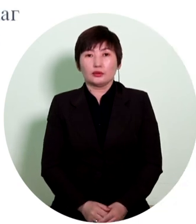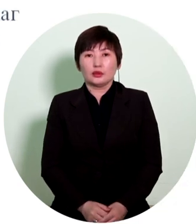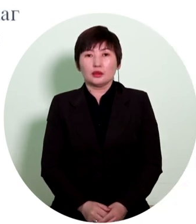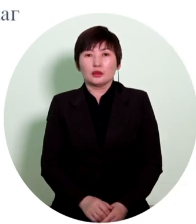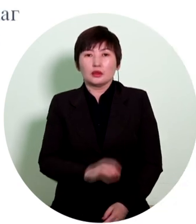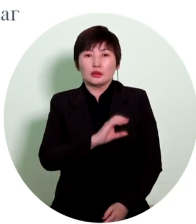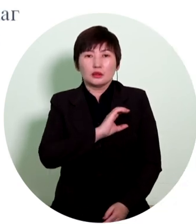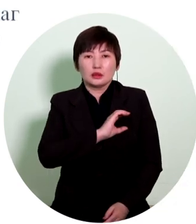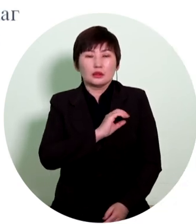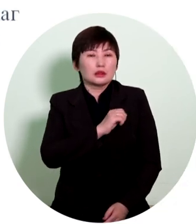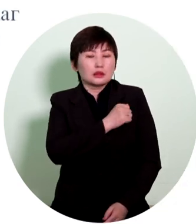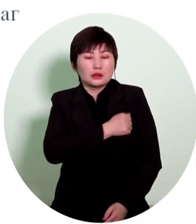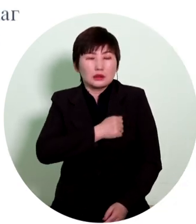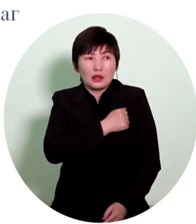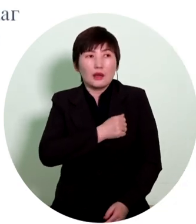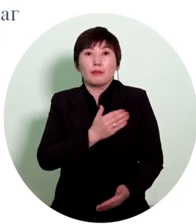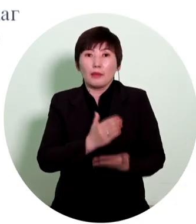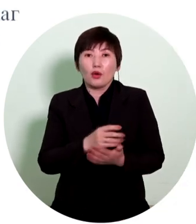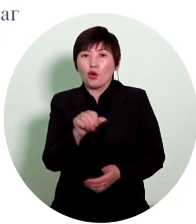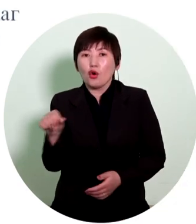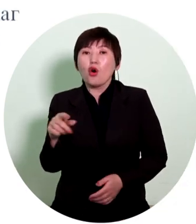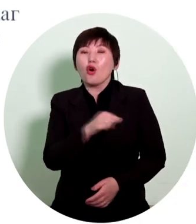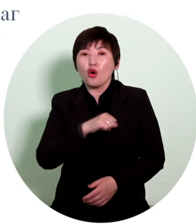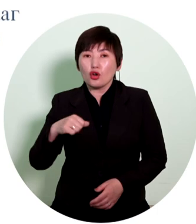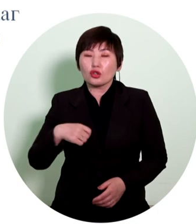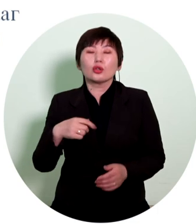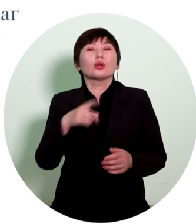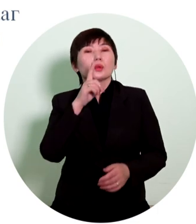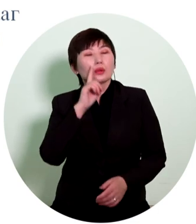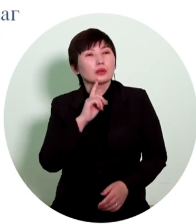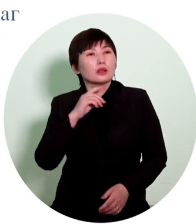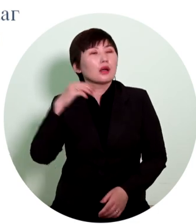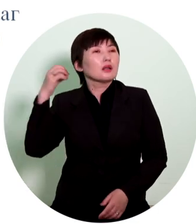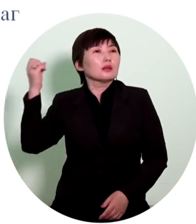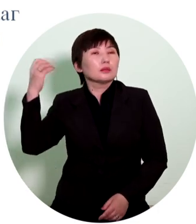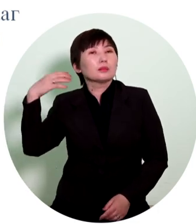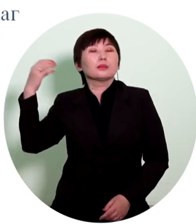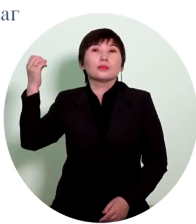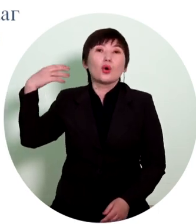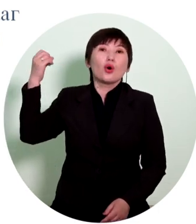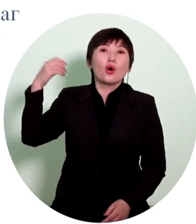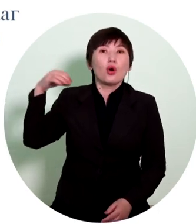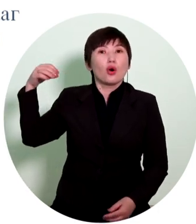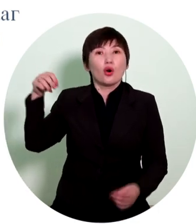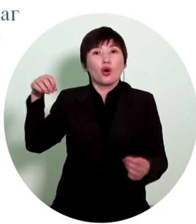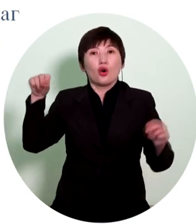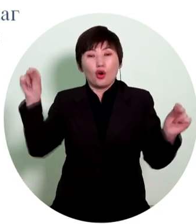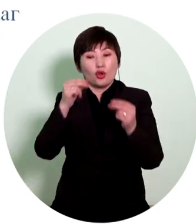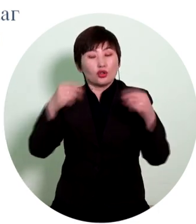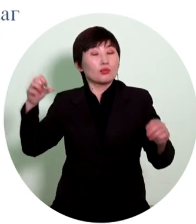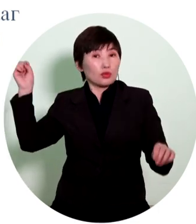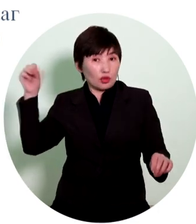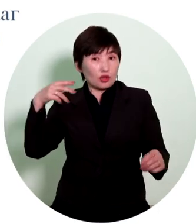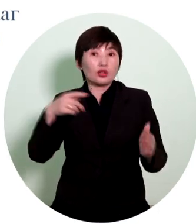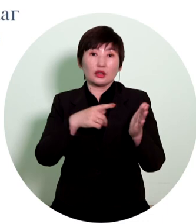Таагүй байгаа үедээ өөр тааллагдаг хөгжмөө сонсох хэрэгтэй. Хөгжим сонсоход мөн сэтгэл санааг тайшруулдаг хамгийн чухал аргуудын нэг